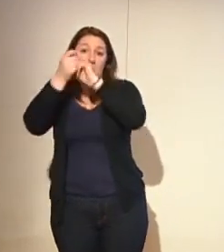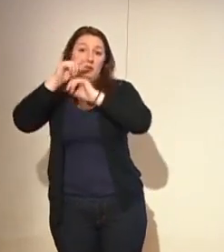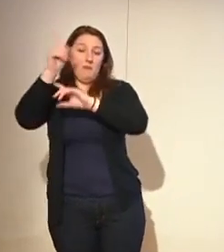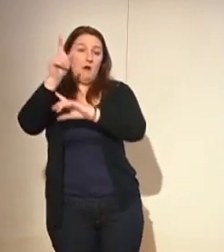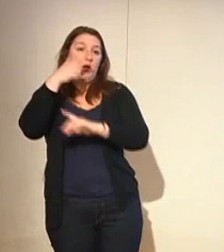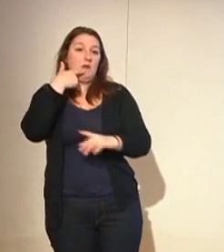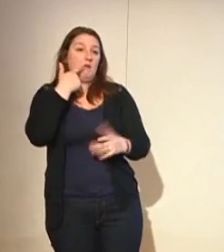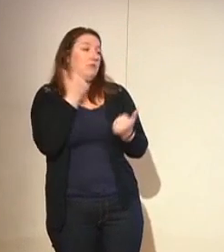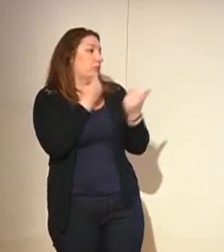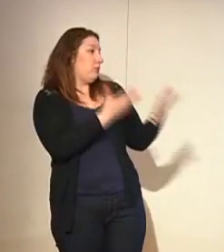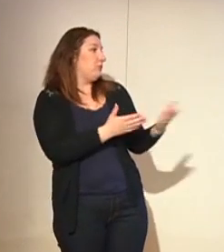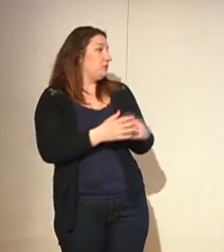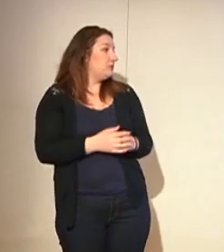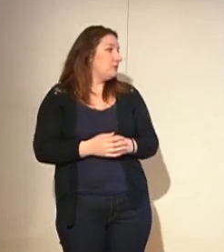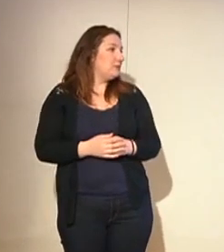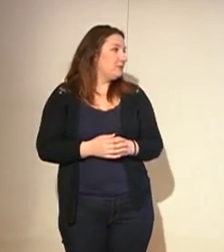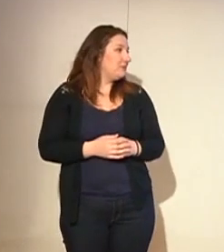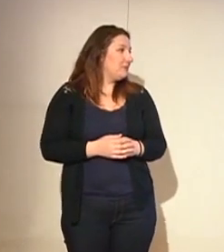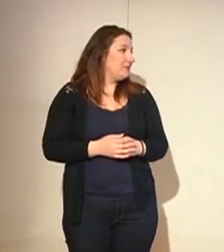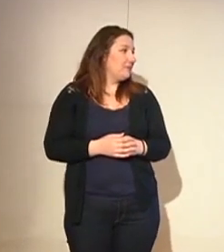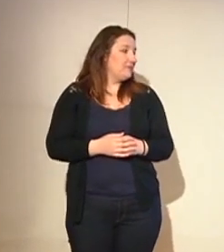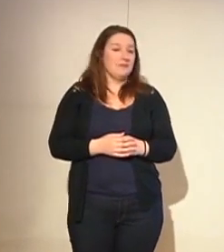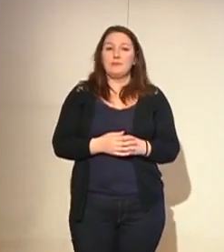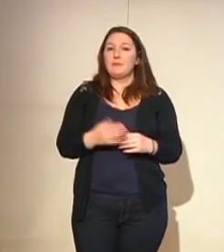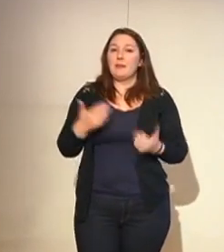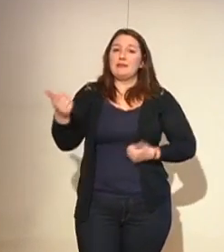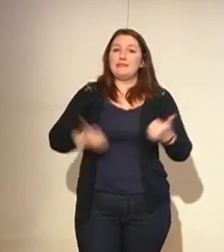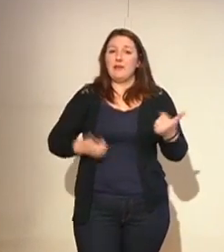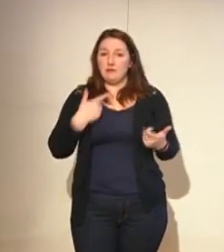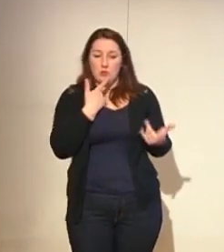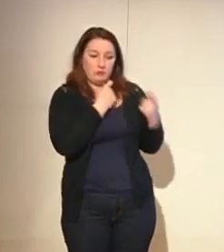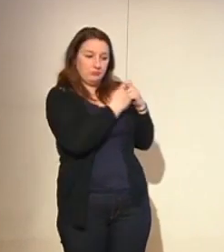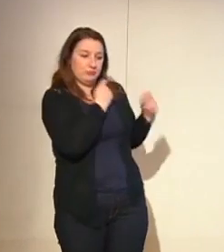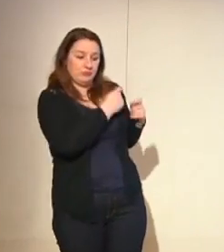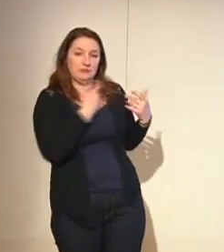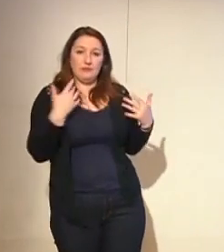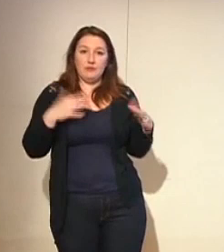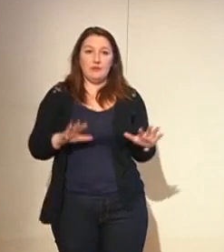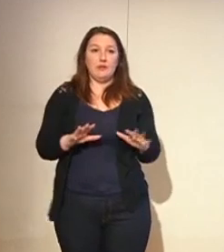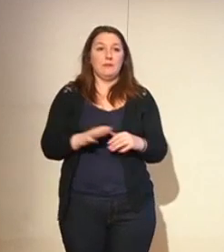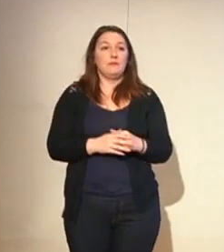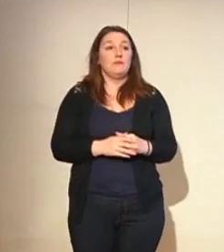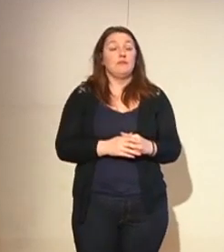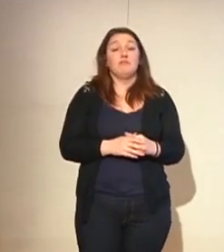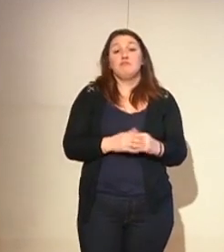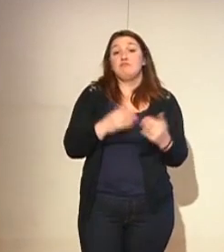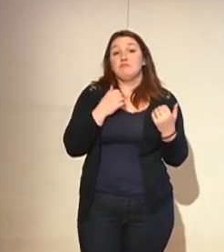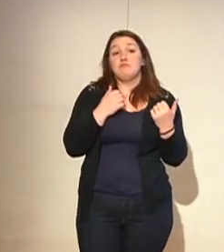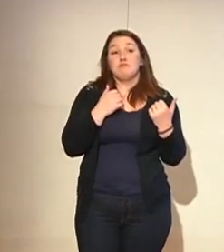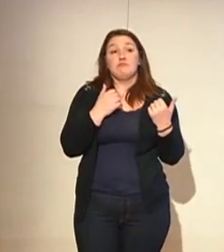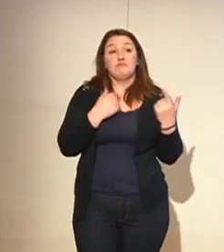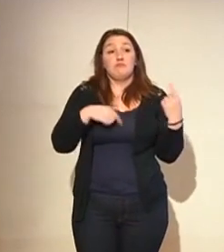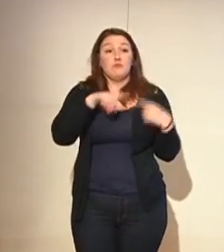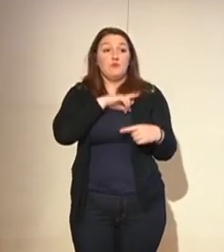%. ayant discuté avec les services l'option qui se propose à nous c'est ou bien de repousser ses